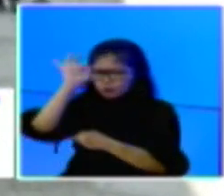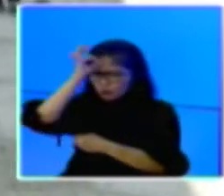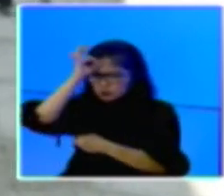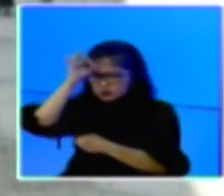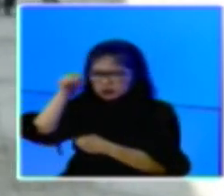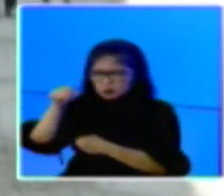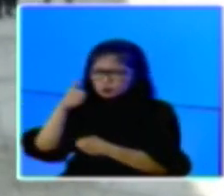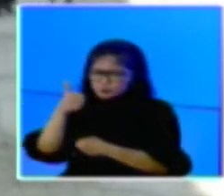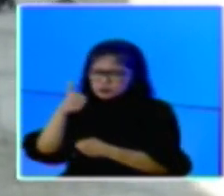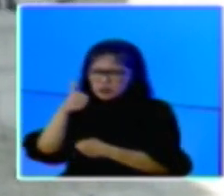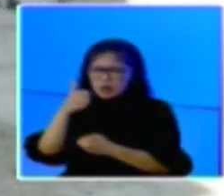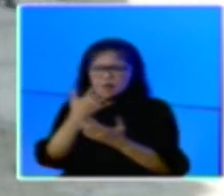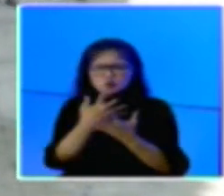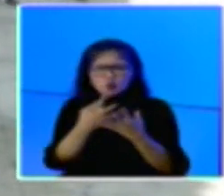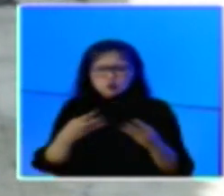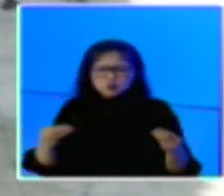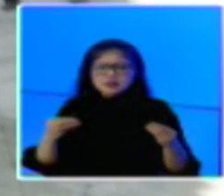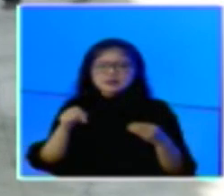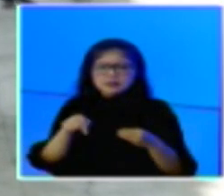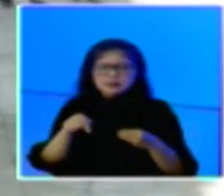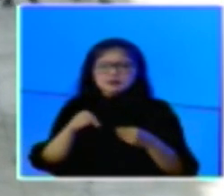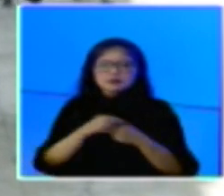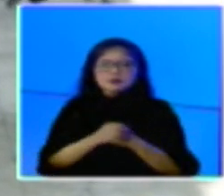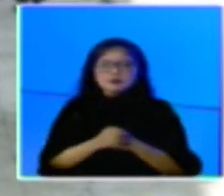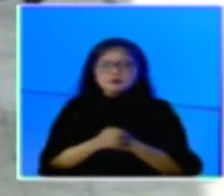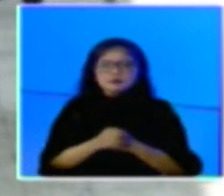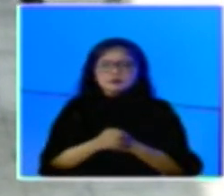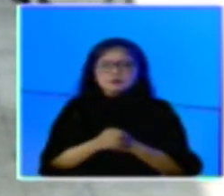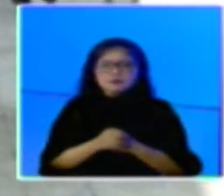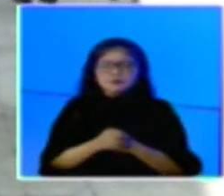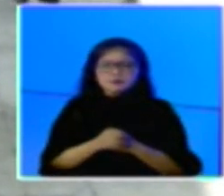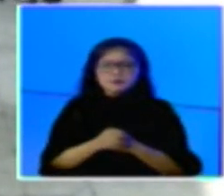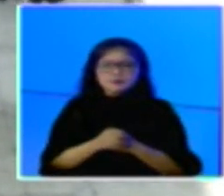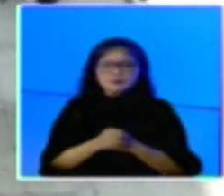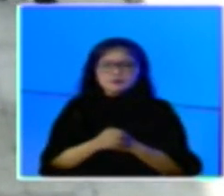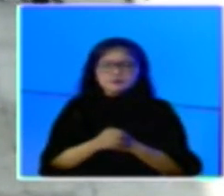keresahan di lingkungan sekolah. Dari Tangerang, Subkron iNews melaporkan.